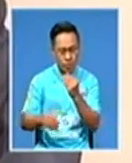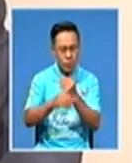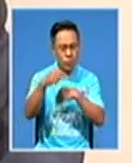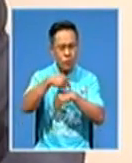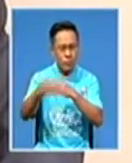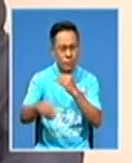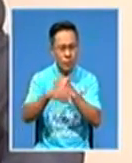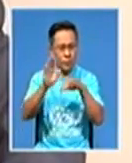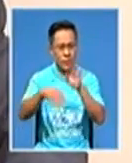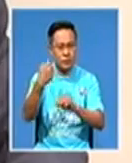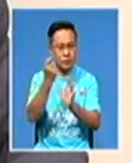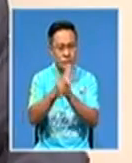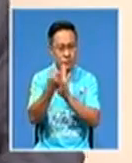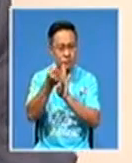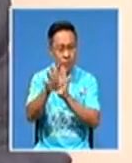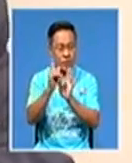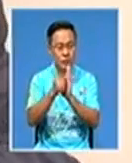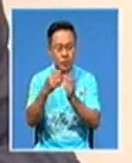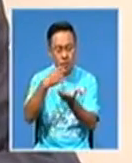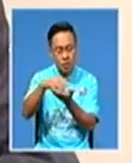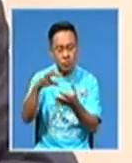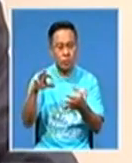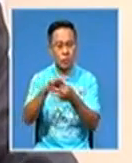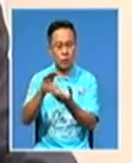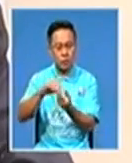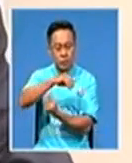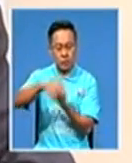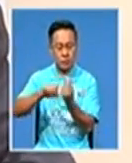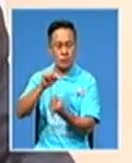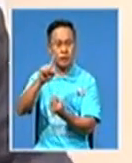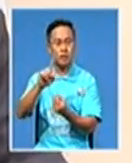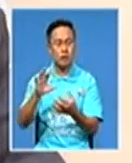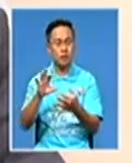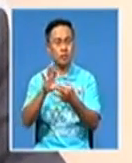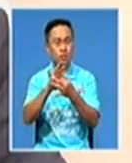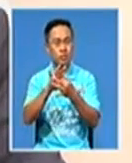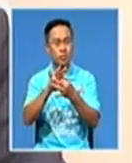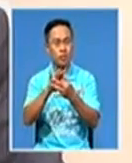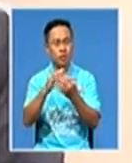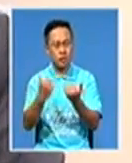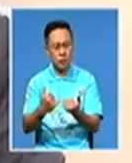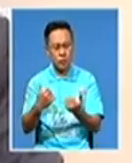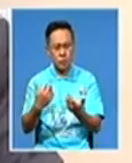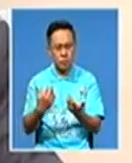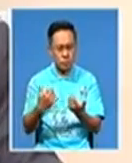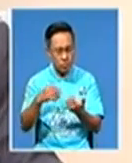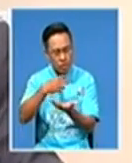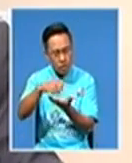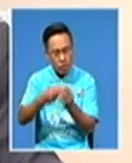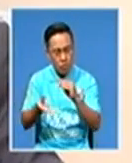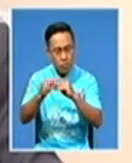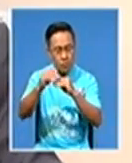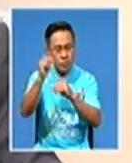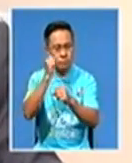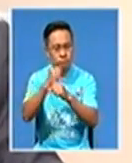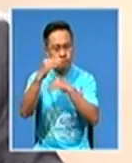านสั้นต่ออีกสักประมาณ15นาทีจะเล่าให้ฟังเกี่ยวกับเรื่องเศรษฐกิจบางเรื่องซึ่งมีเกิดความมีคืบหน้าไปในทางที่ดี